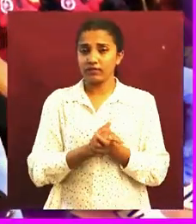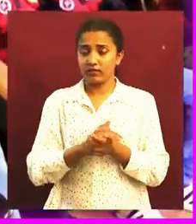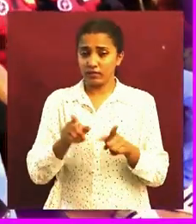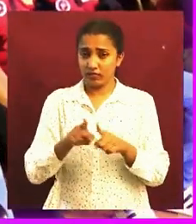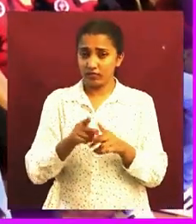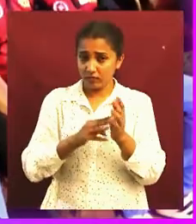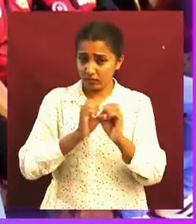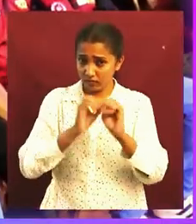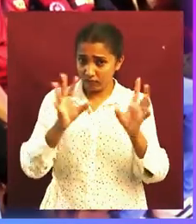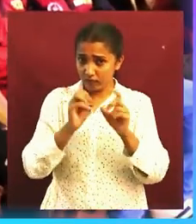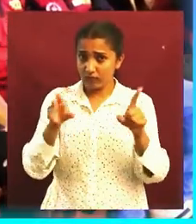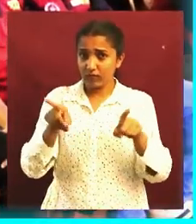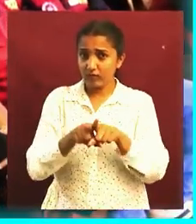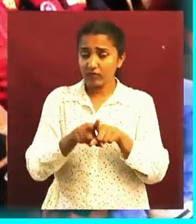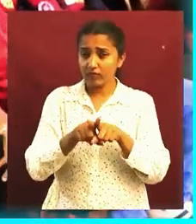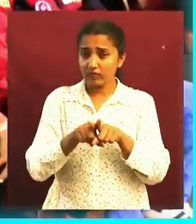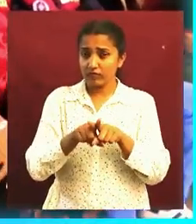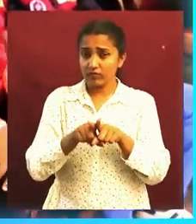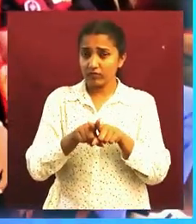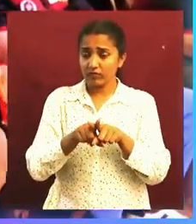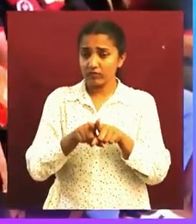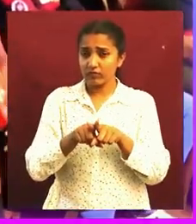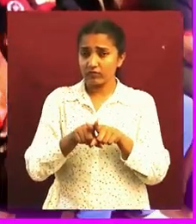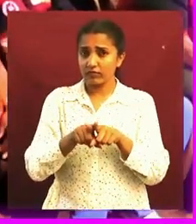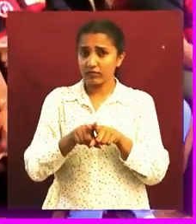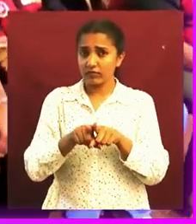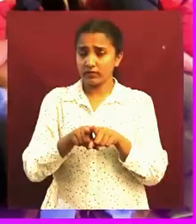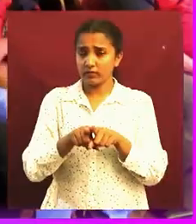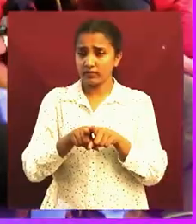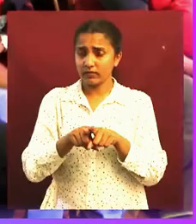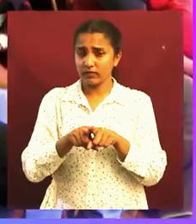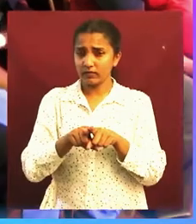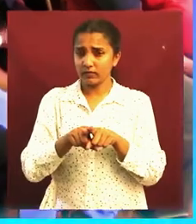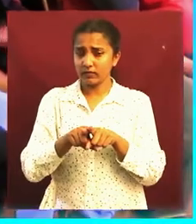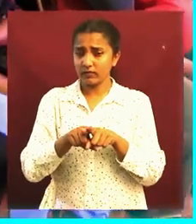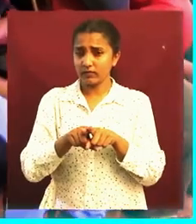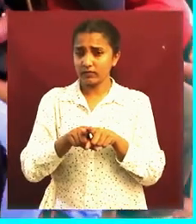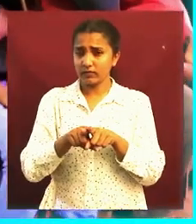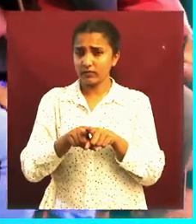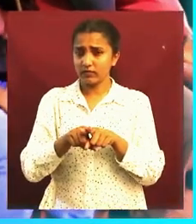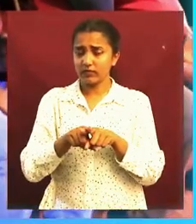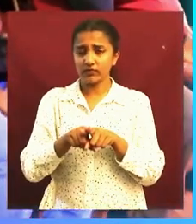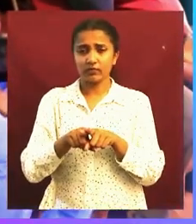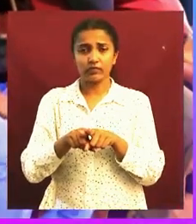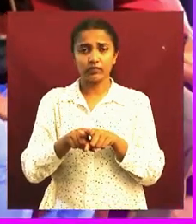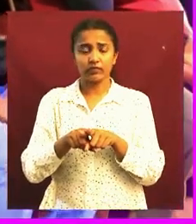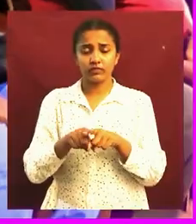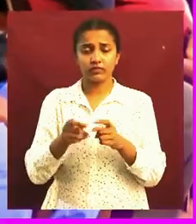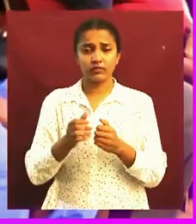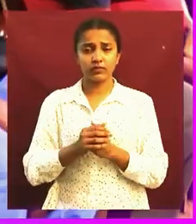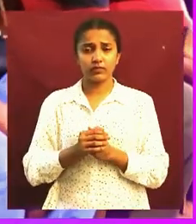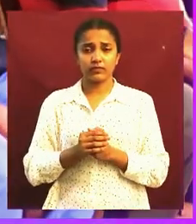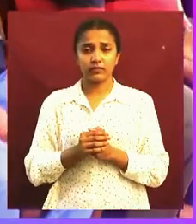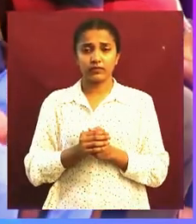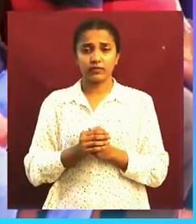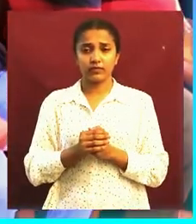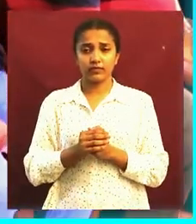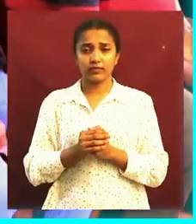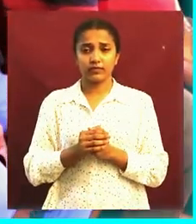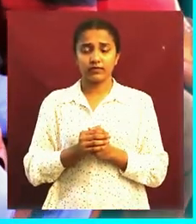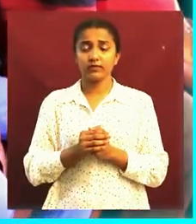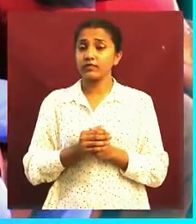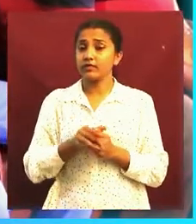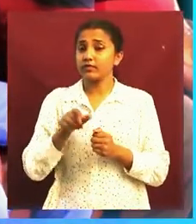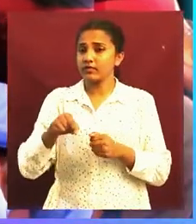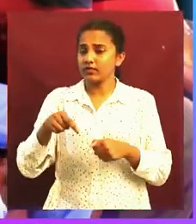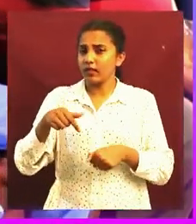மாத்திய ஏகலட எகத்து வெவிந்த பனவ ஹொந்தட அபிட பேனவ ஸ்வாதின விஸ்வலத கத்து சமஹர மாத்திய அத நெத